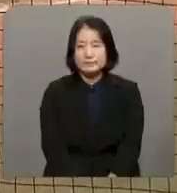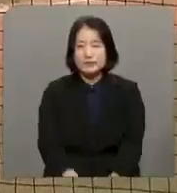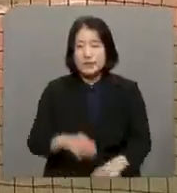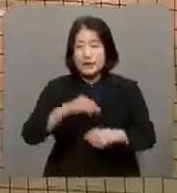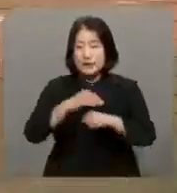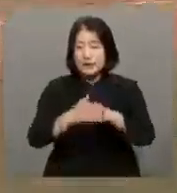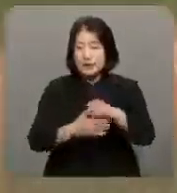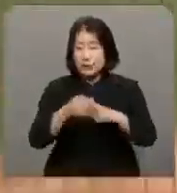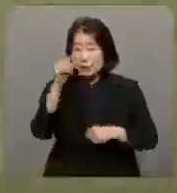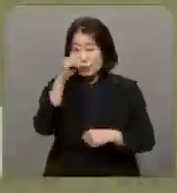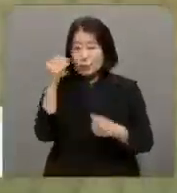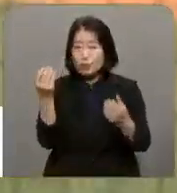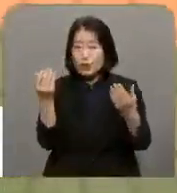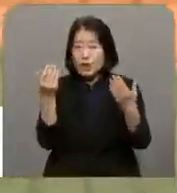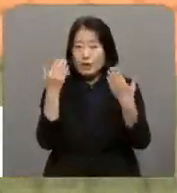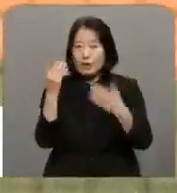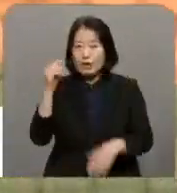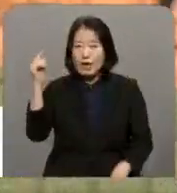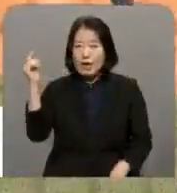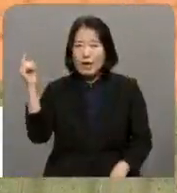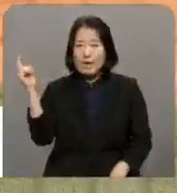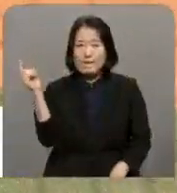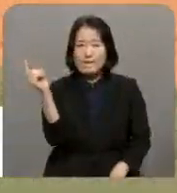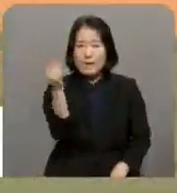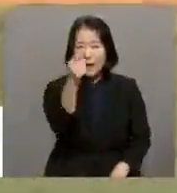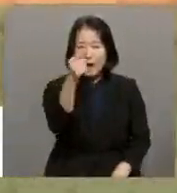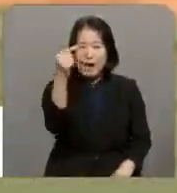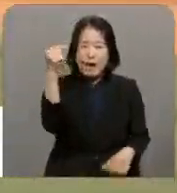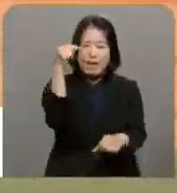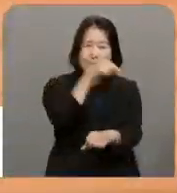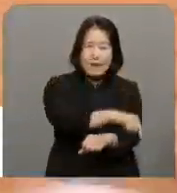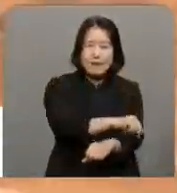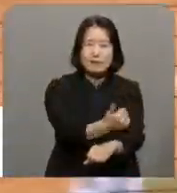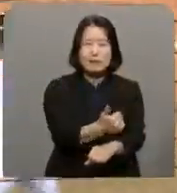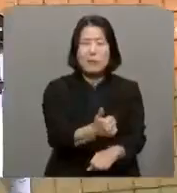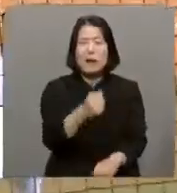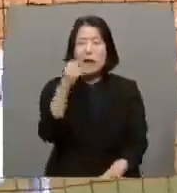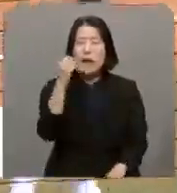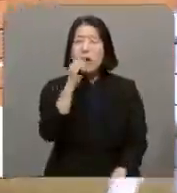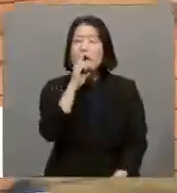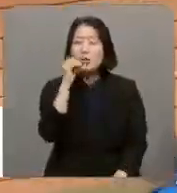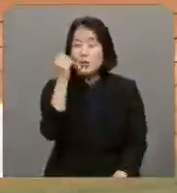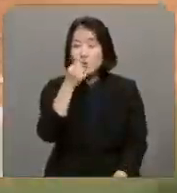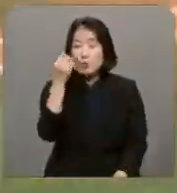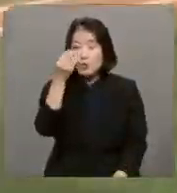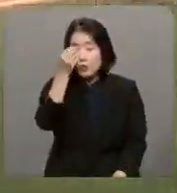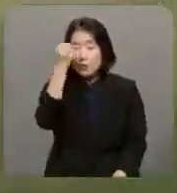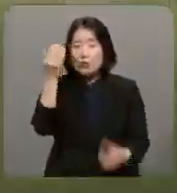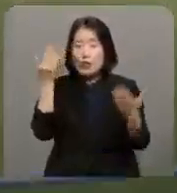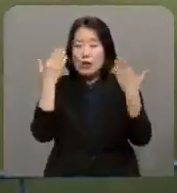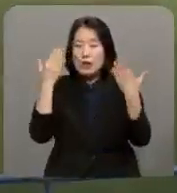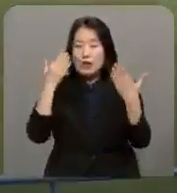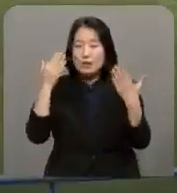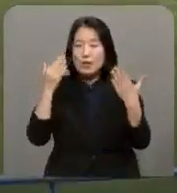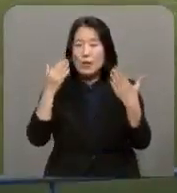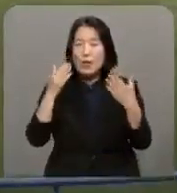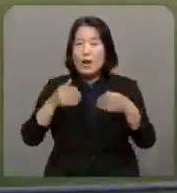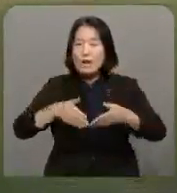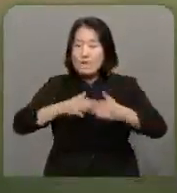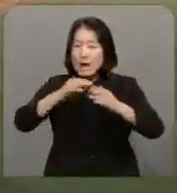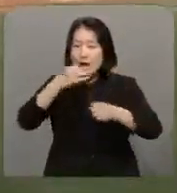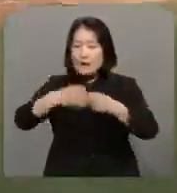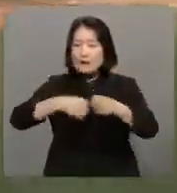대구고의 타구가 내야를 벗어나지 못하고 병살 처리되며 강릉고의 승리가 확정됩니다. 창단 46년 만 사상